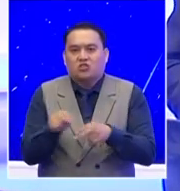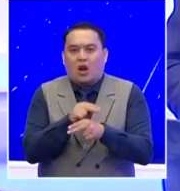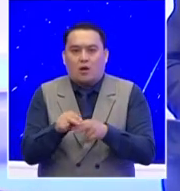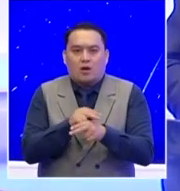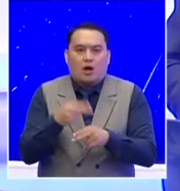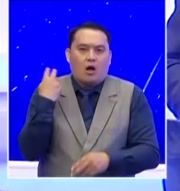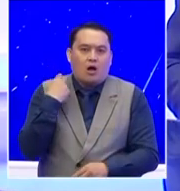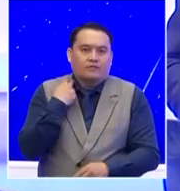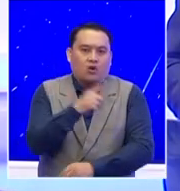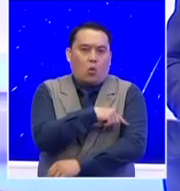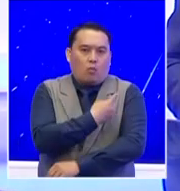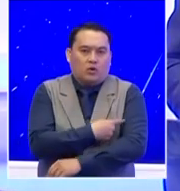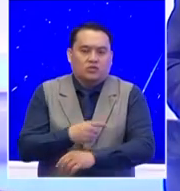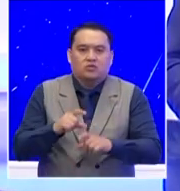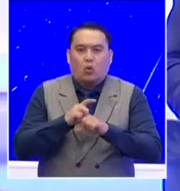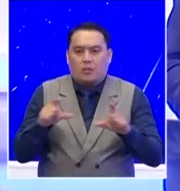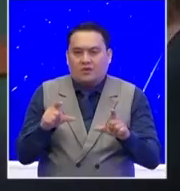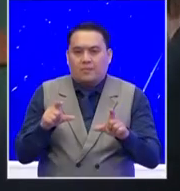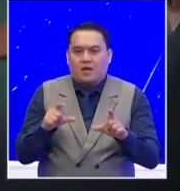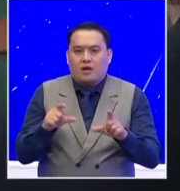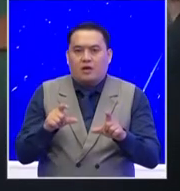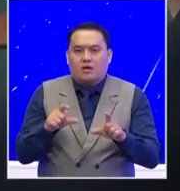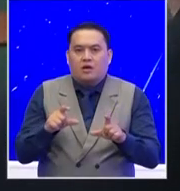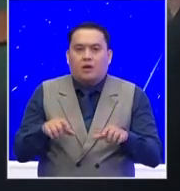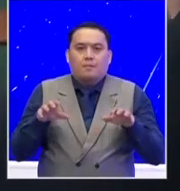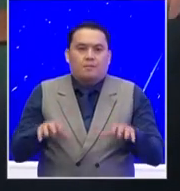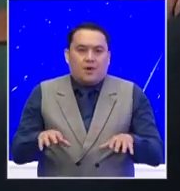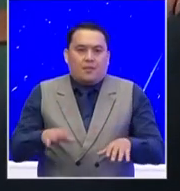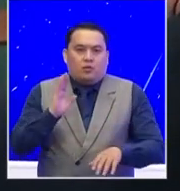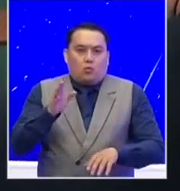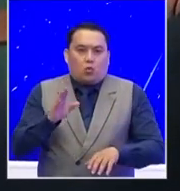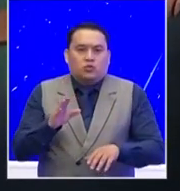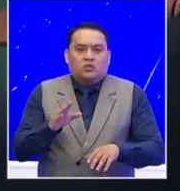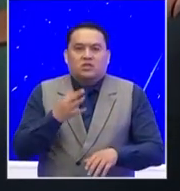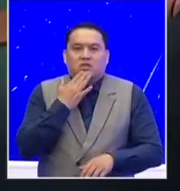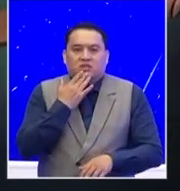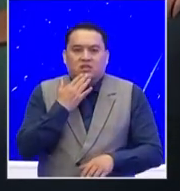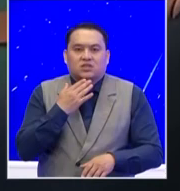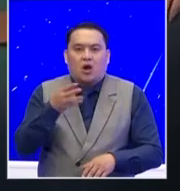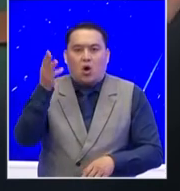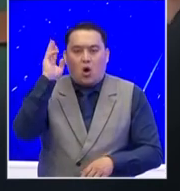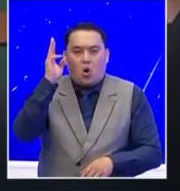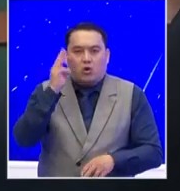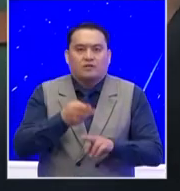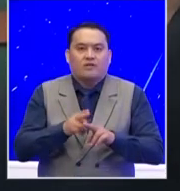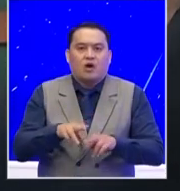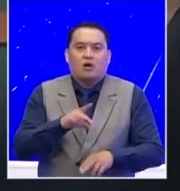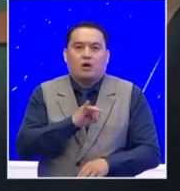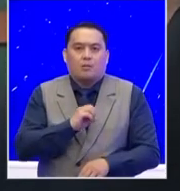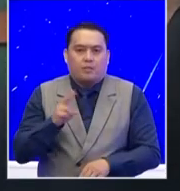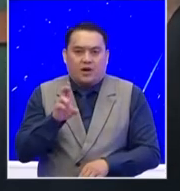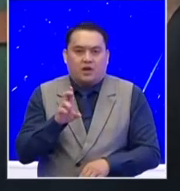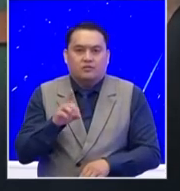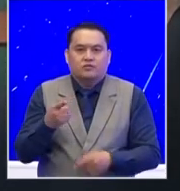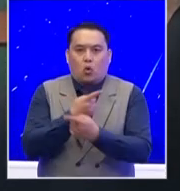терапии лондонского госпиталя Сент-Томас. Замещать его на премьерском посту будет министр иностранных дел королевства Доминик Рааб,